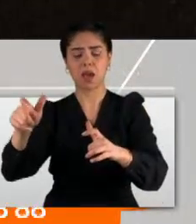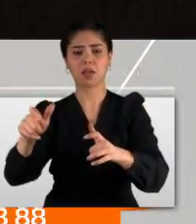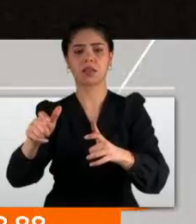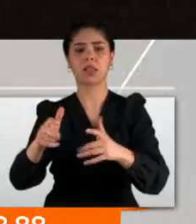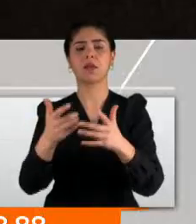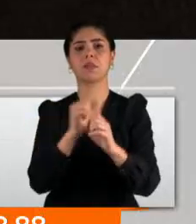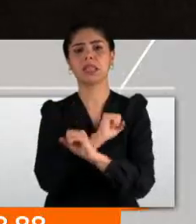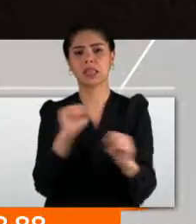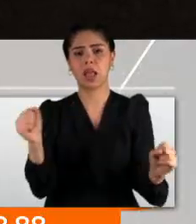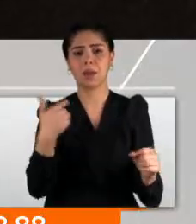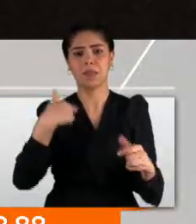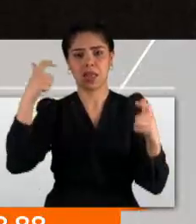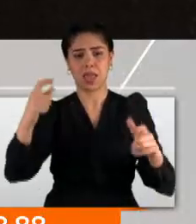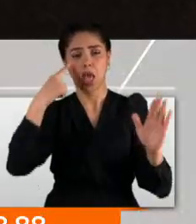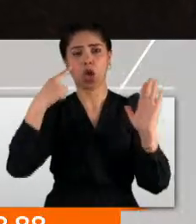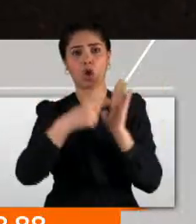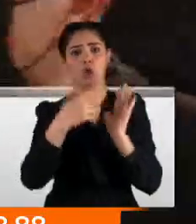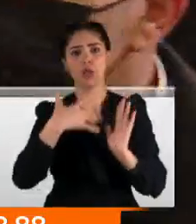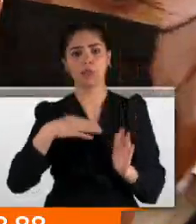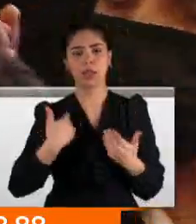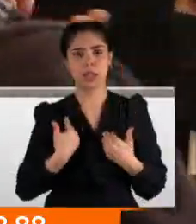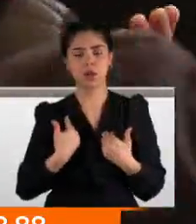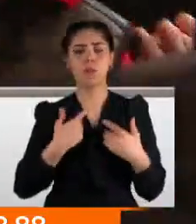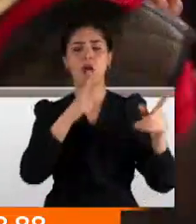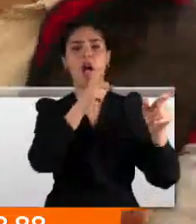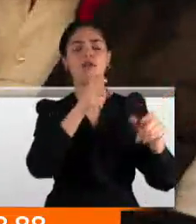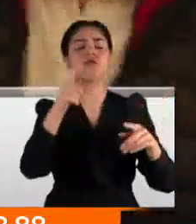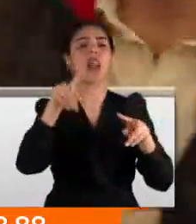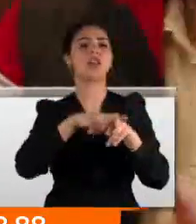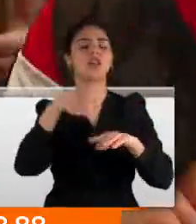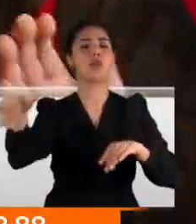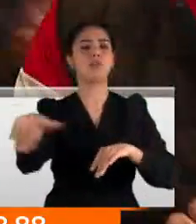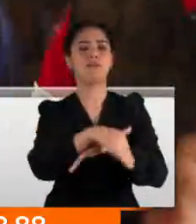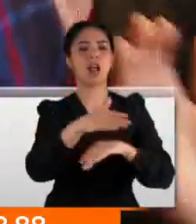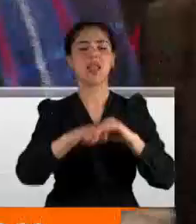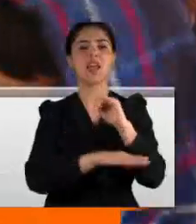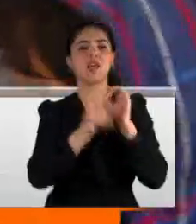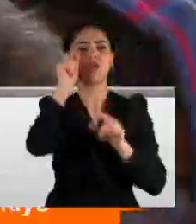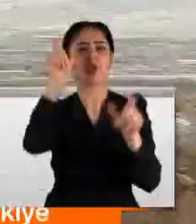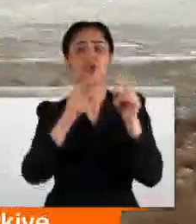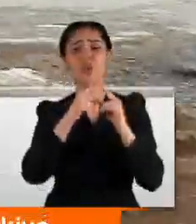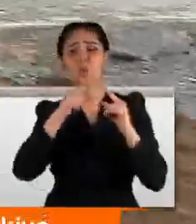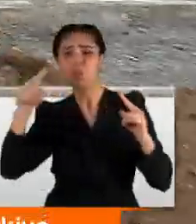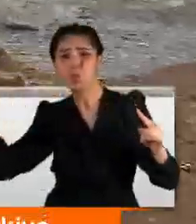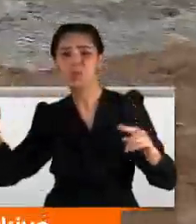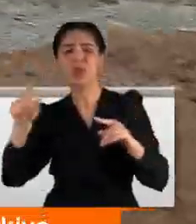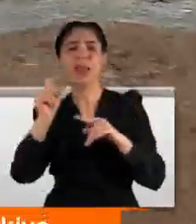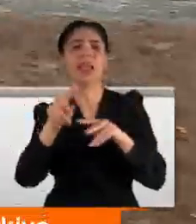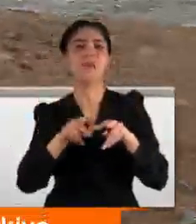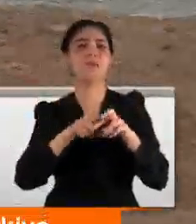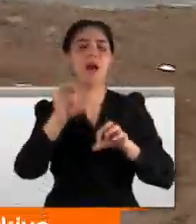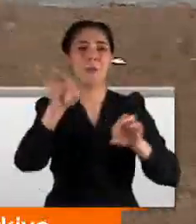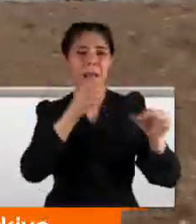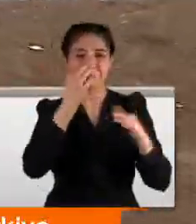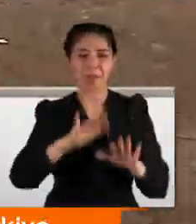gidiyor. Bize de bir yer gösterilmesini istiyoruz. Avcılar Yeşilkent Mahallesi sakinleri uzun süredir dört gözle imar planını bekliyordu.